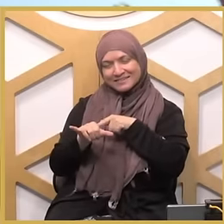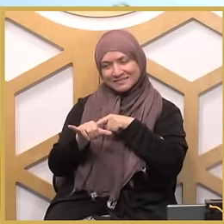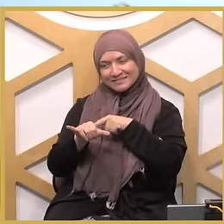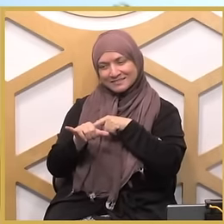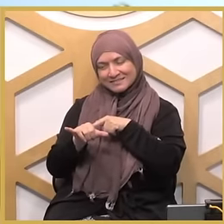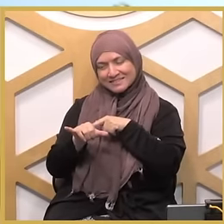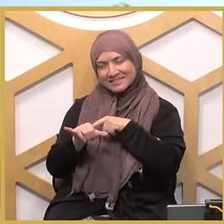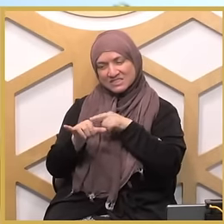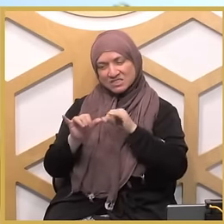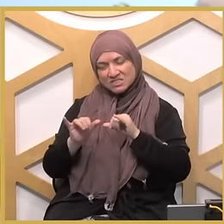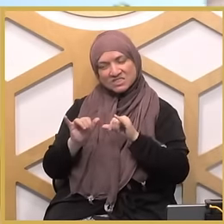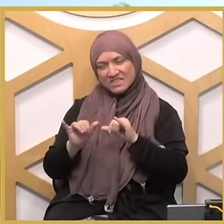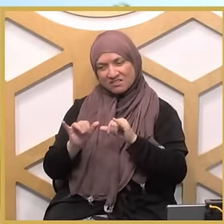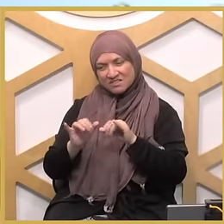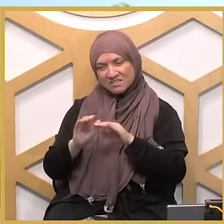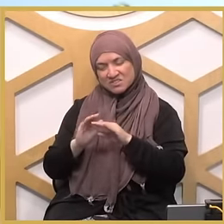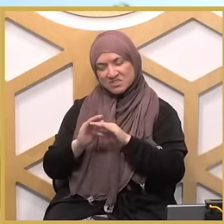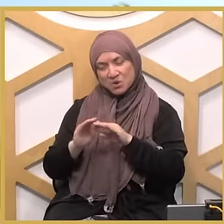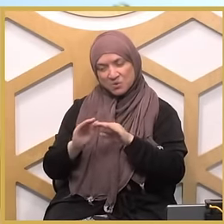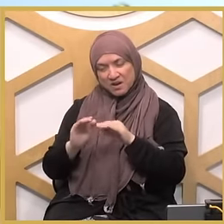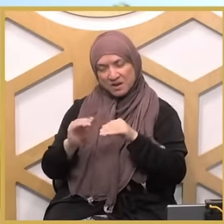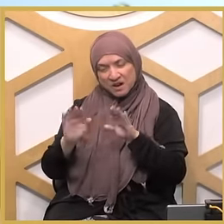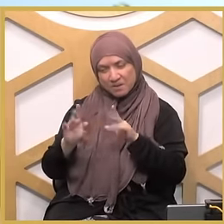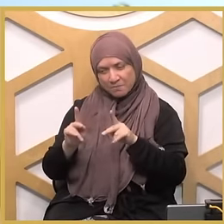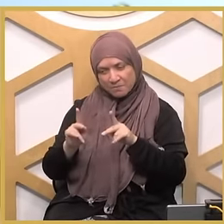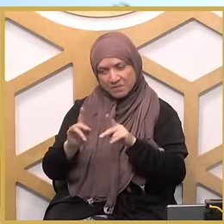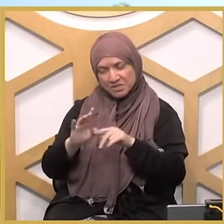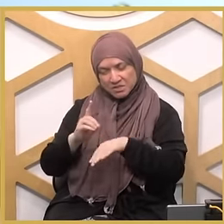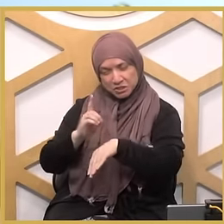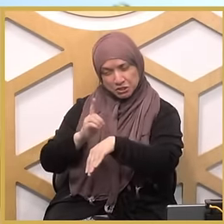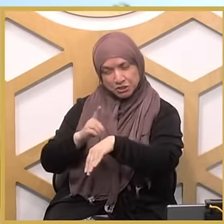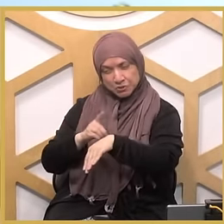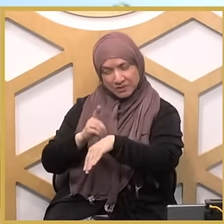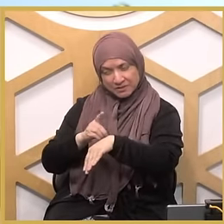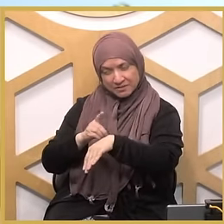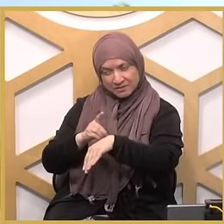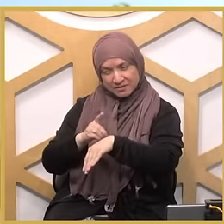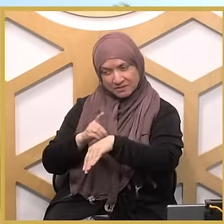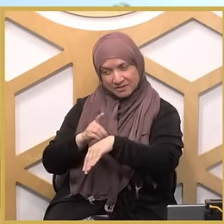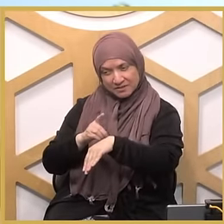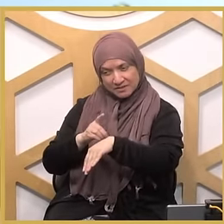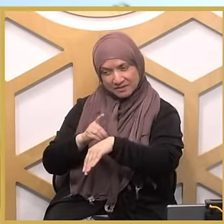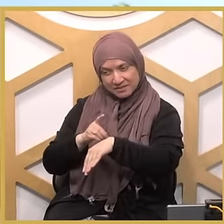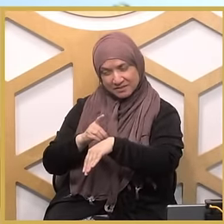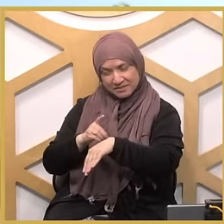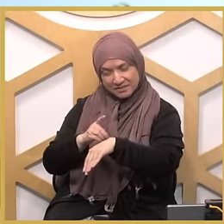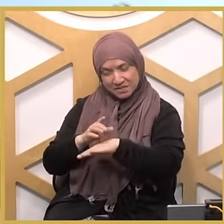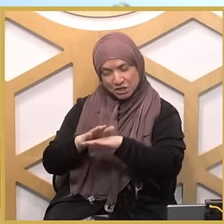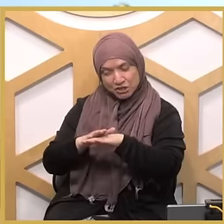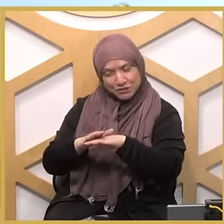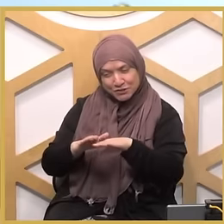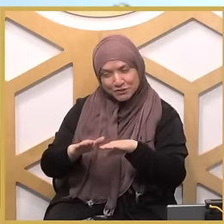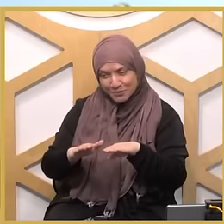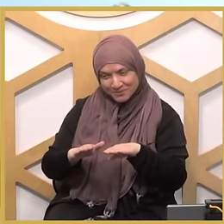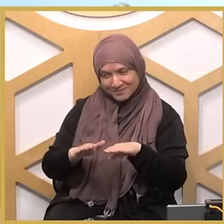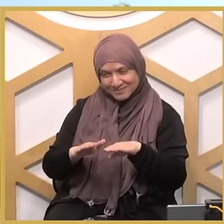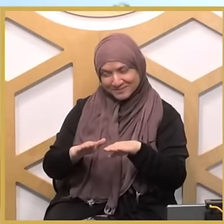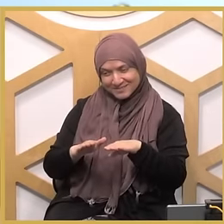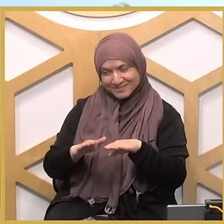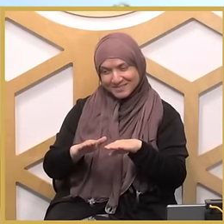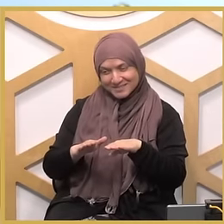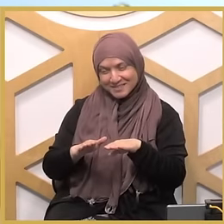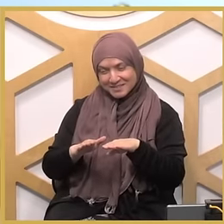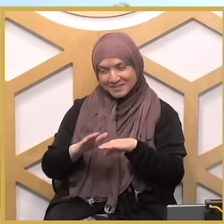your obligations and you don't commit the major sins. And the Prophet ﷺ said, لا يزني الزاني حين يزني وهو